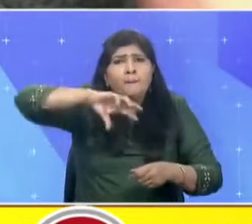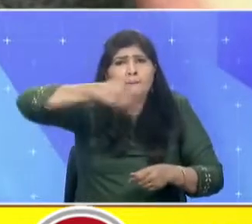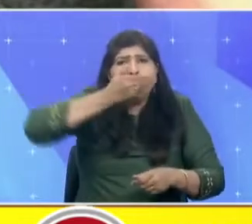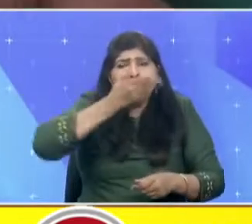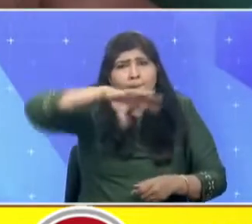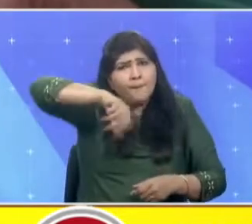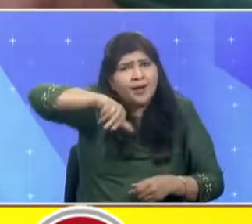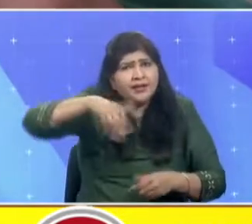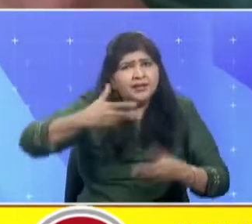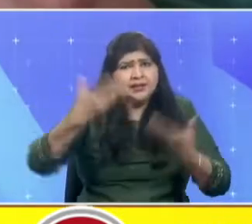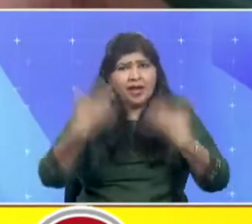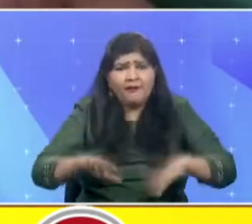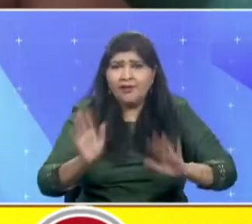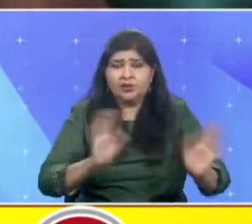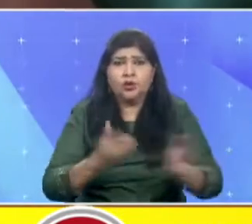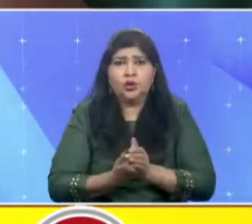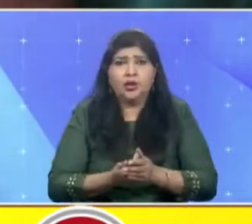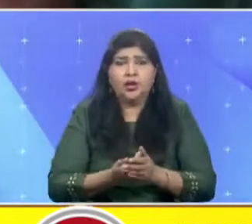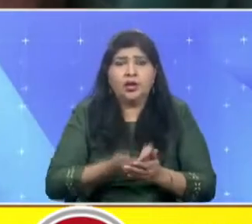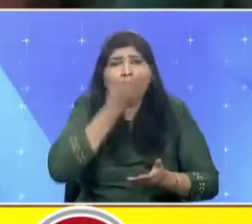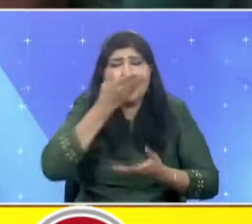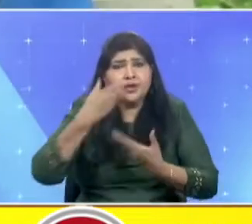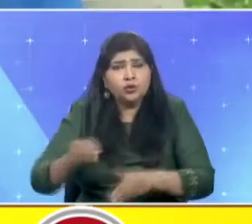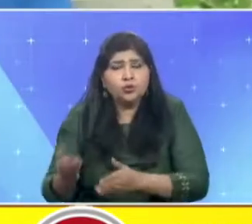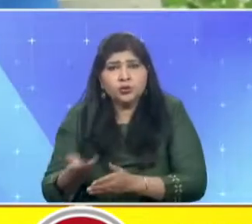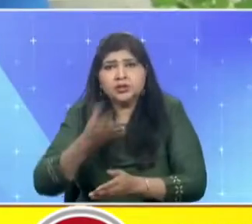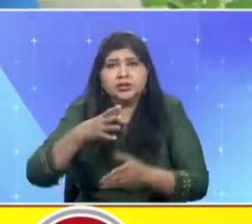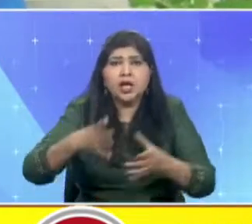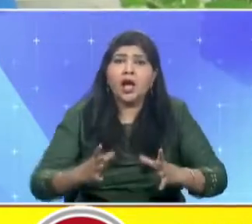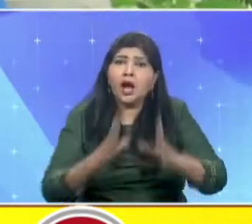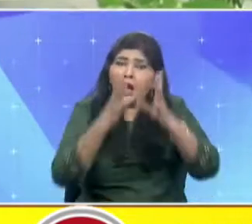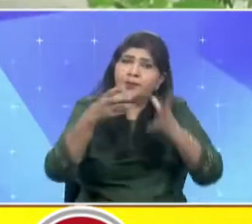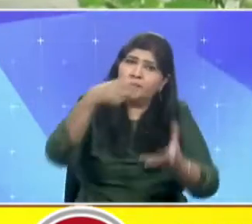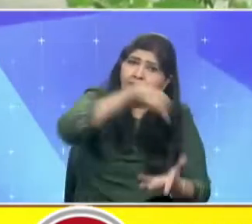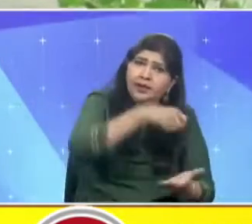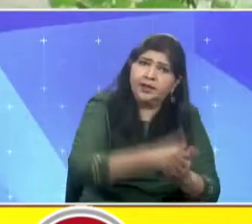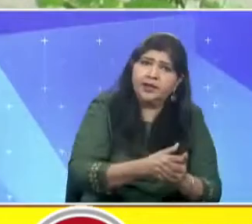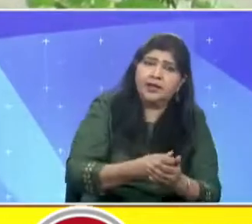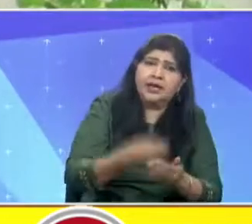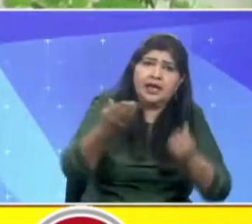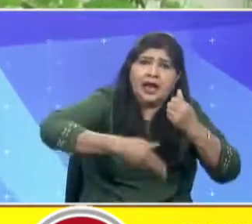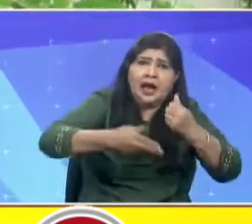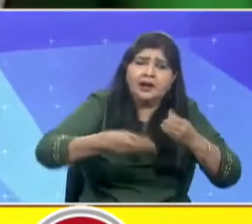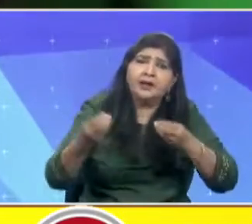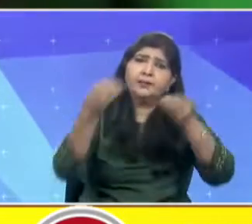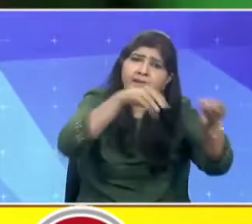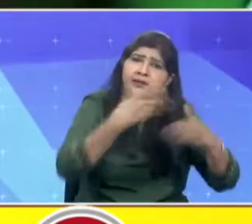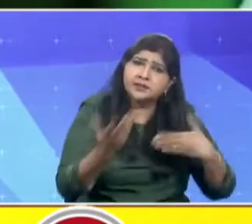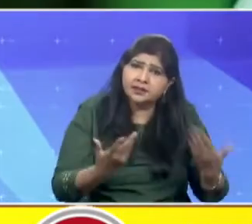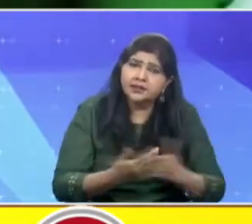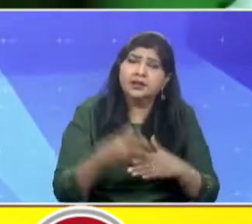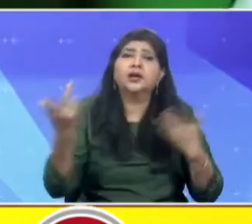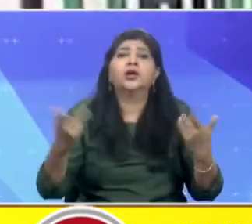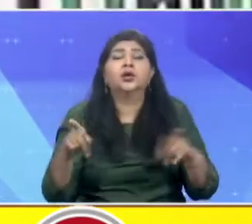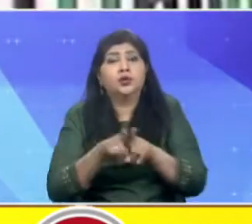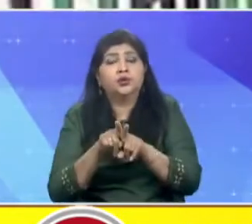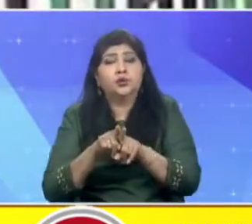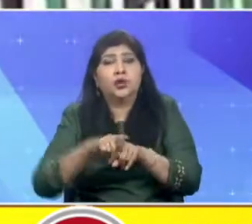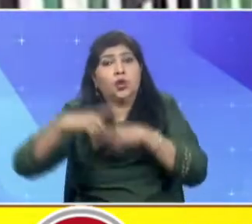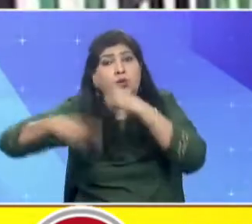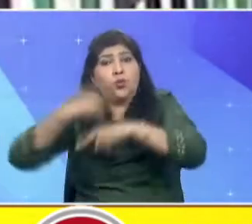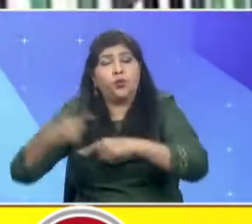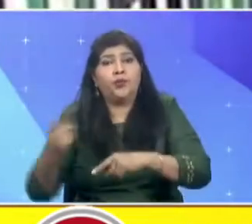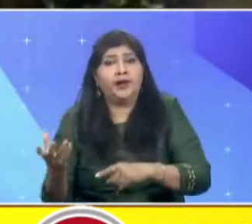पानी गमलों में काम आ सकता है, गार्डनिंग में काम आ सकता है, वो जरूर